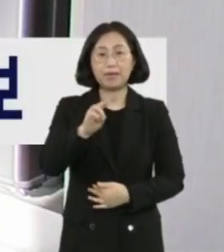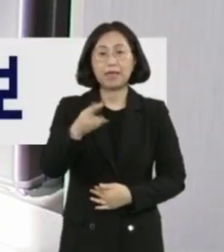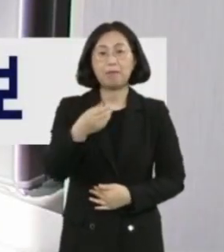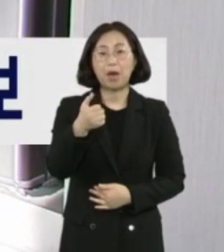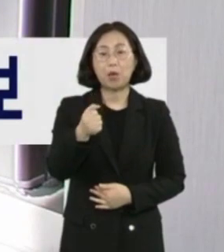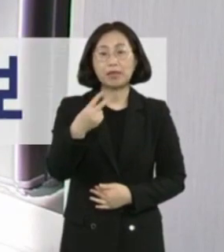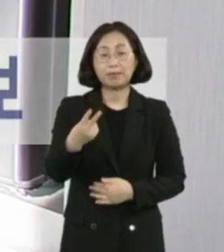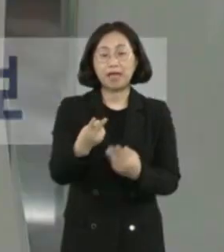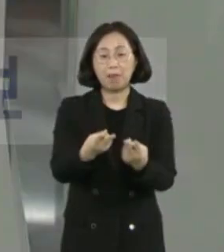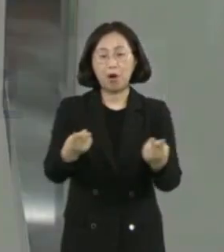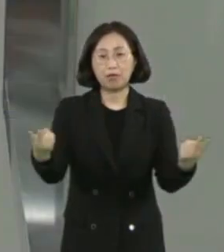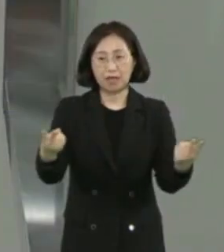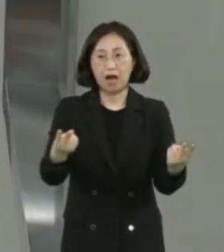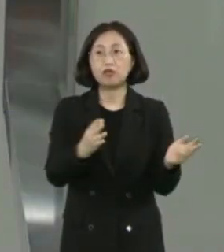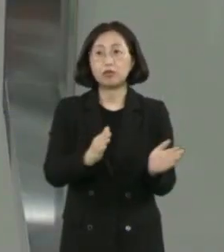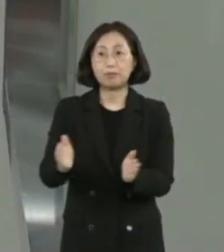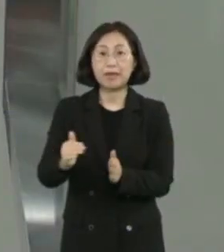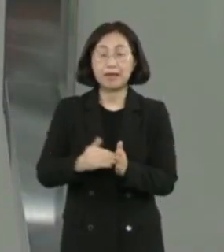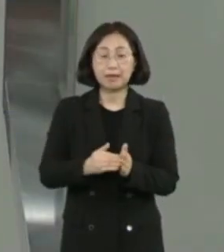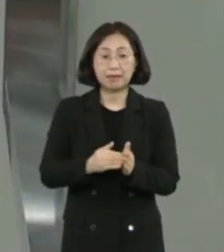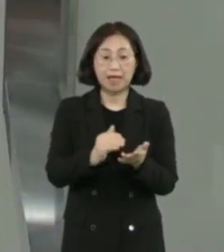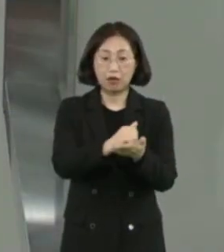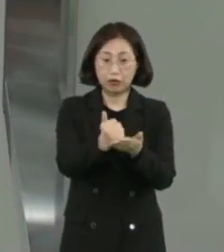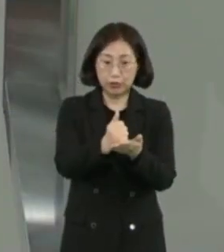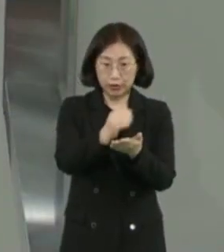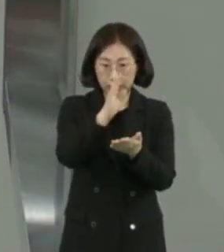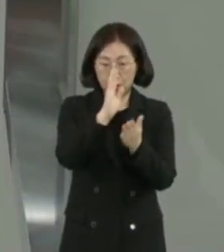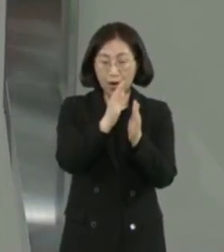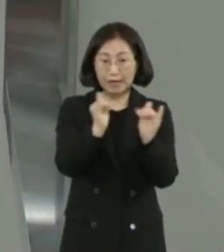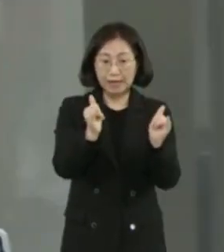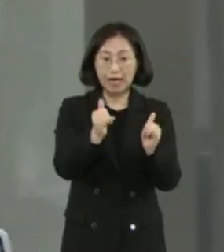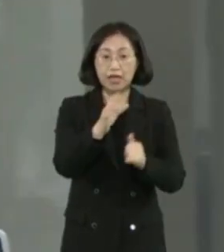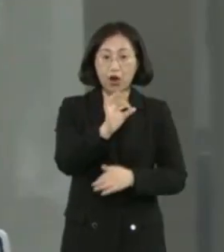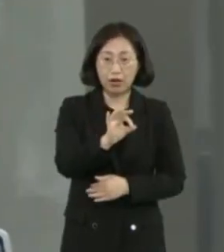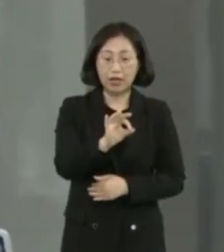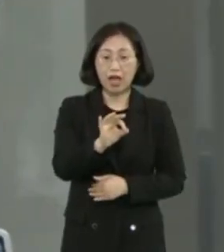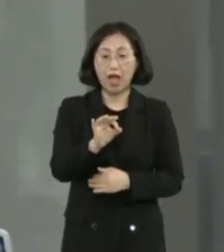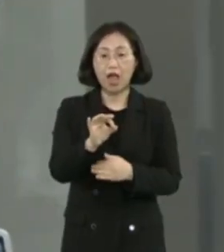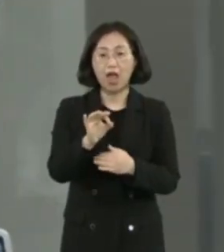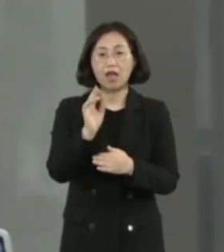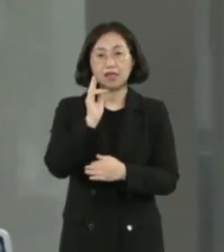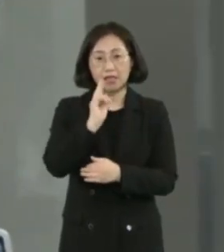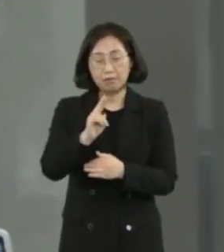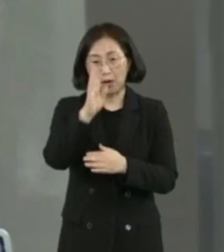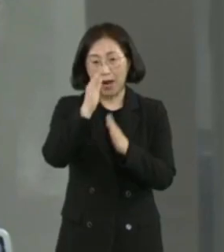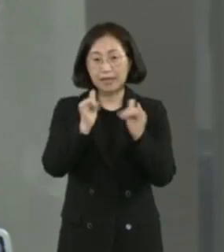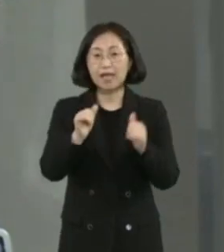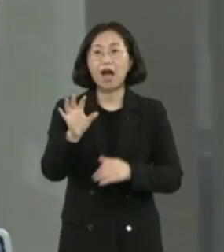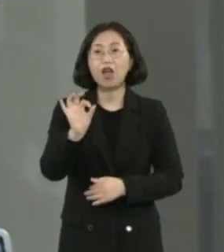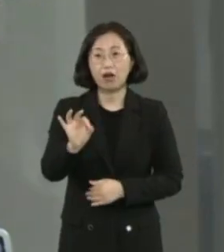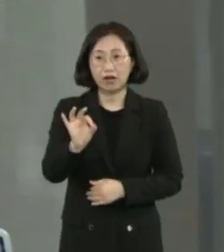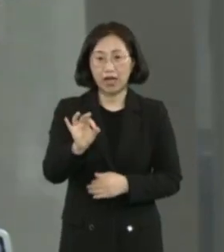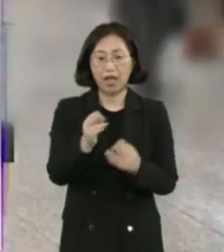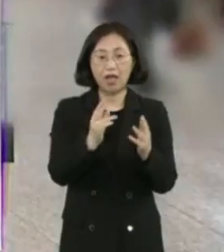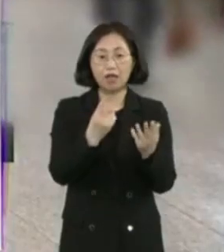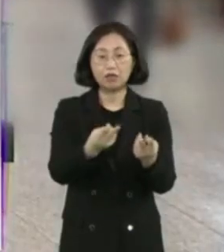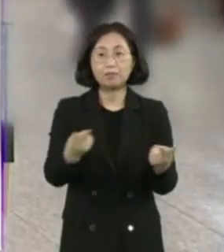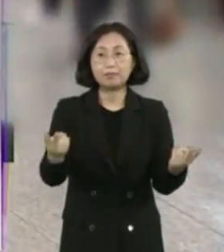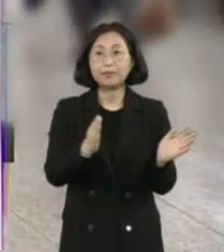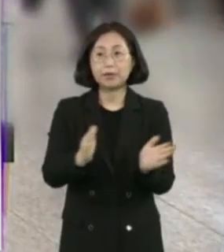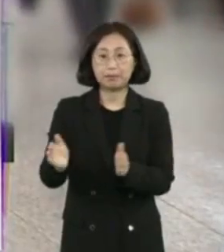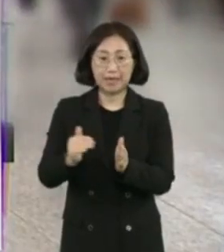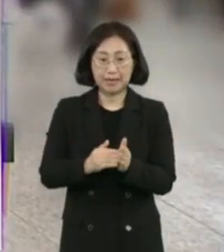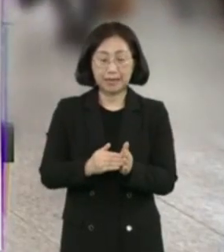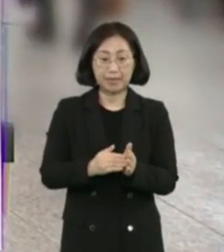352개를 확보했습니다. 중환자를 위한 위중증 병상 10개와 준중환자 병상 20개도 만들어집니다.